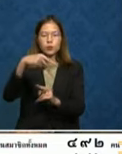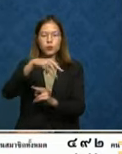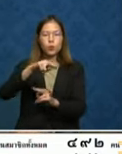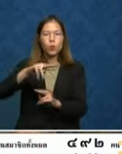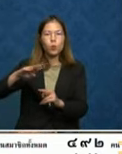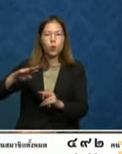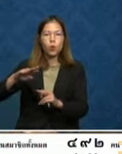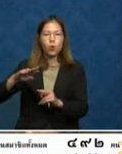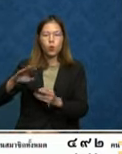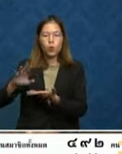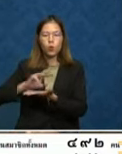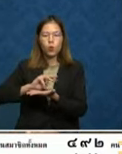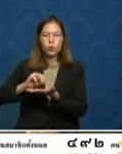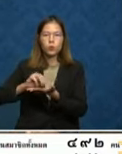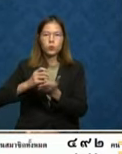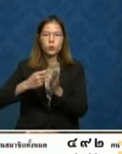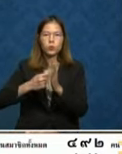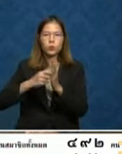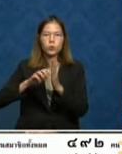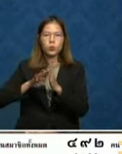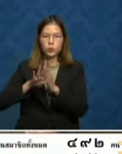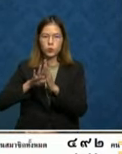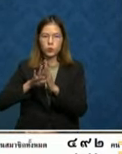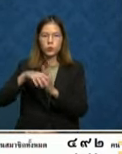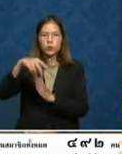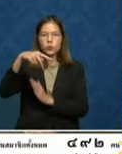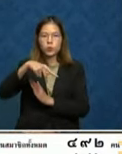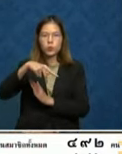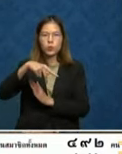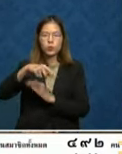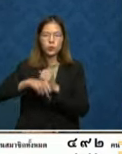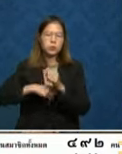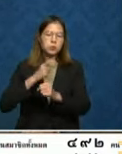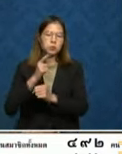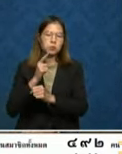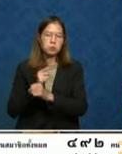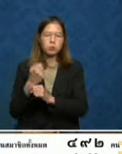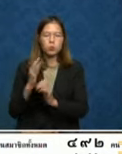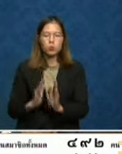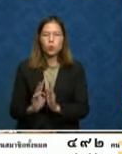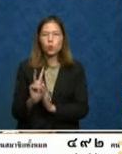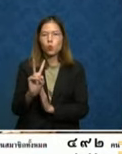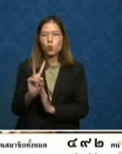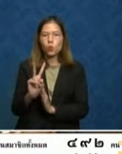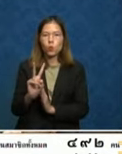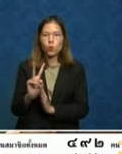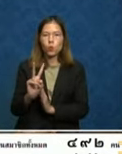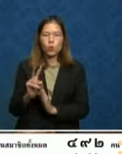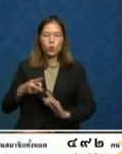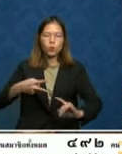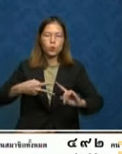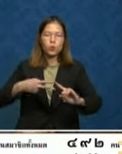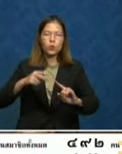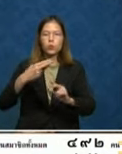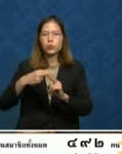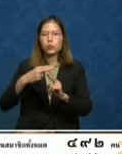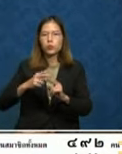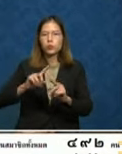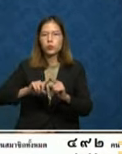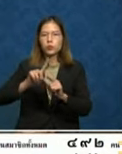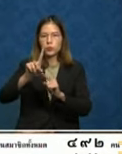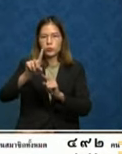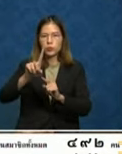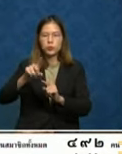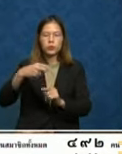ราชบัญญัติมหาวิทยาลัยอุบลราชธานีพ.ศจำนวน 2ท่าน 1ท่านดวงฤทธิ์เป็นจิกุ่ง